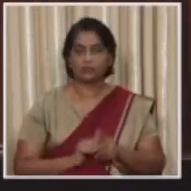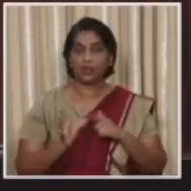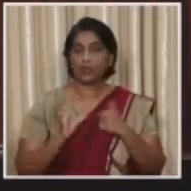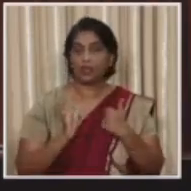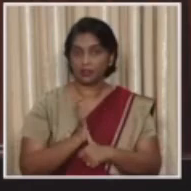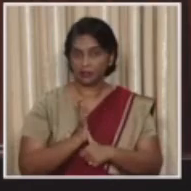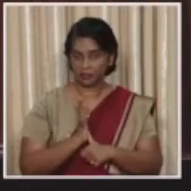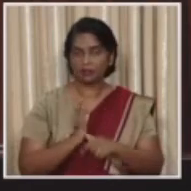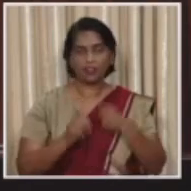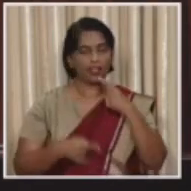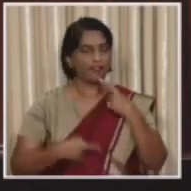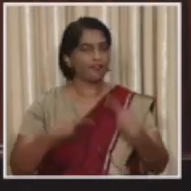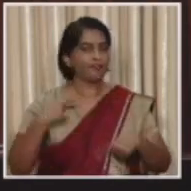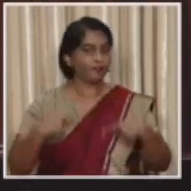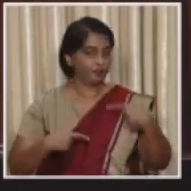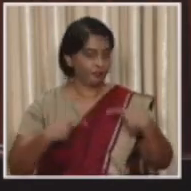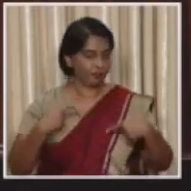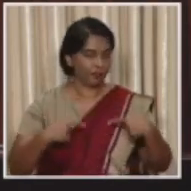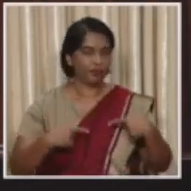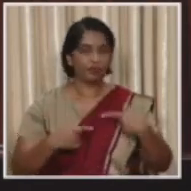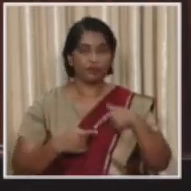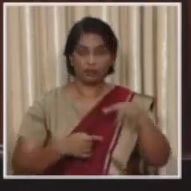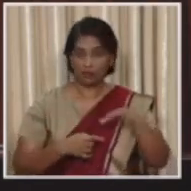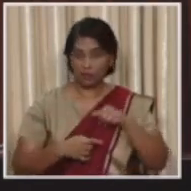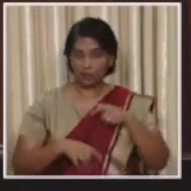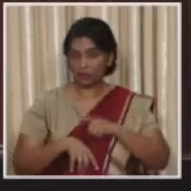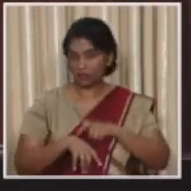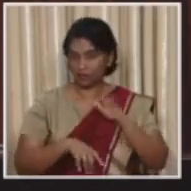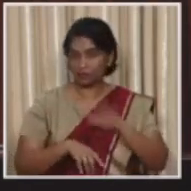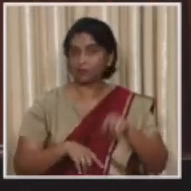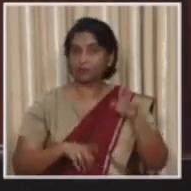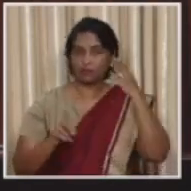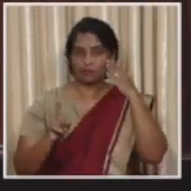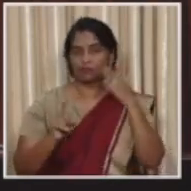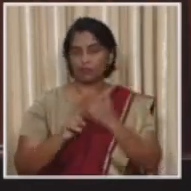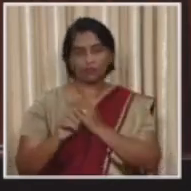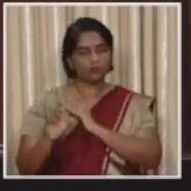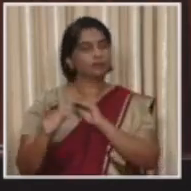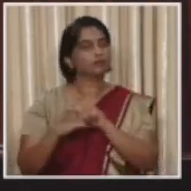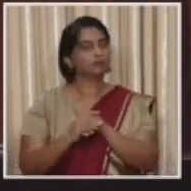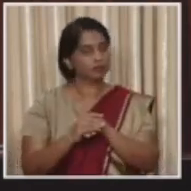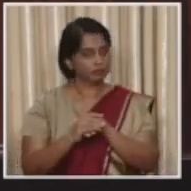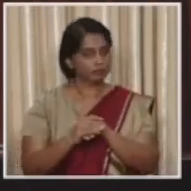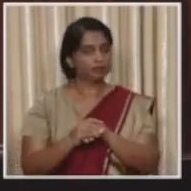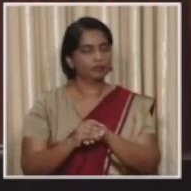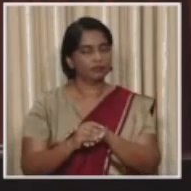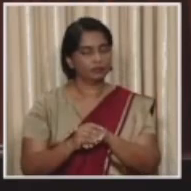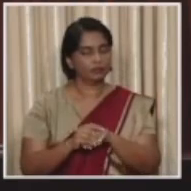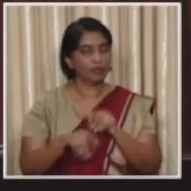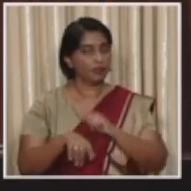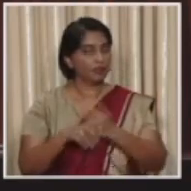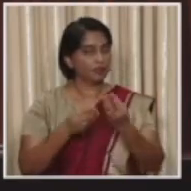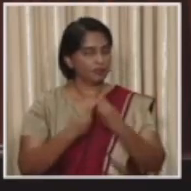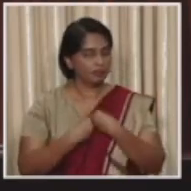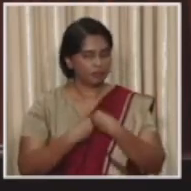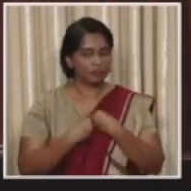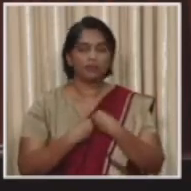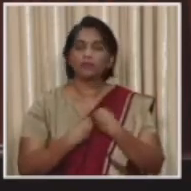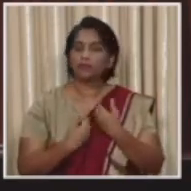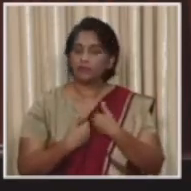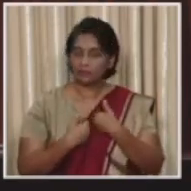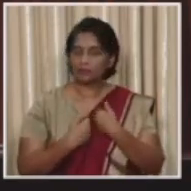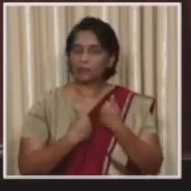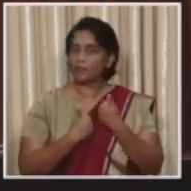panatak vivadayata ganna avasthave e sandaha sahabhagi wimata avasthawa labima age